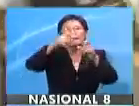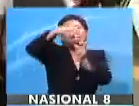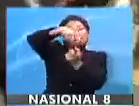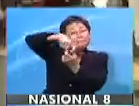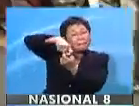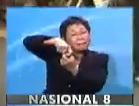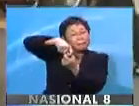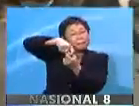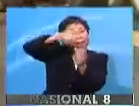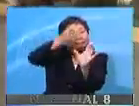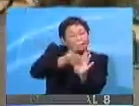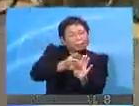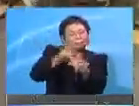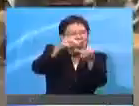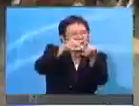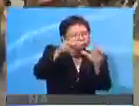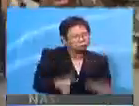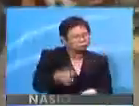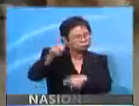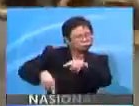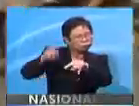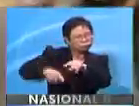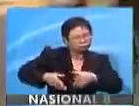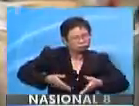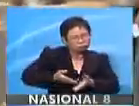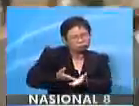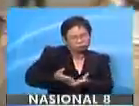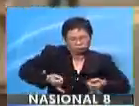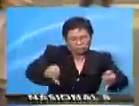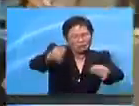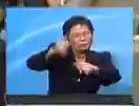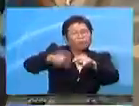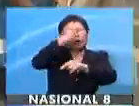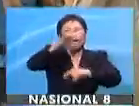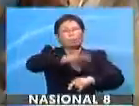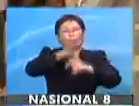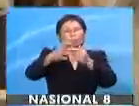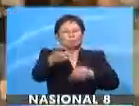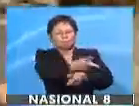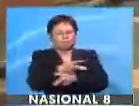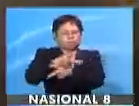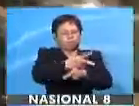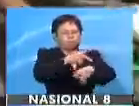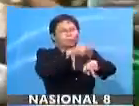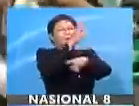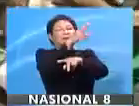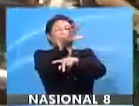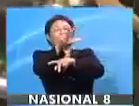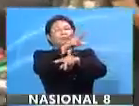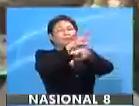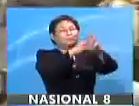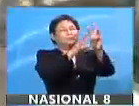peserta perhimpunan tidak dibenarkan melalui jalan berkenaan kerana dikawal pasukan polis pada pukul 640 petang mereka